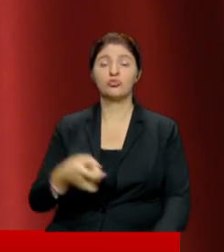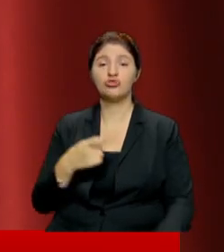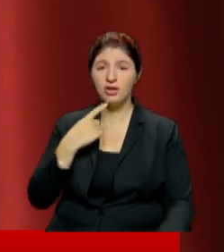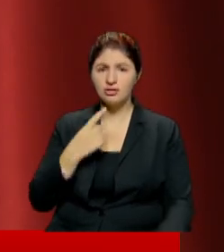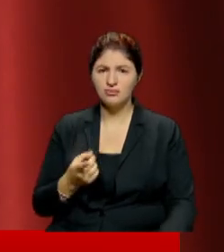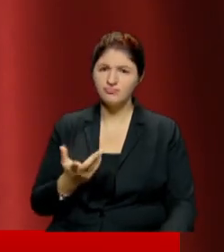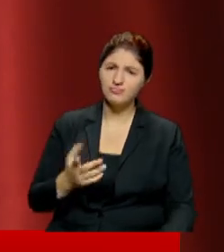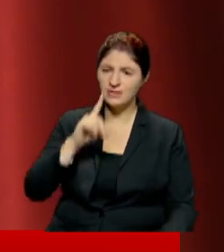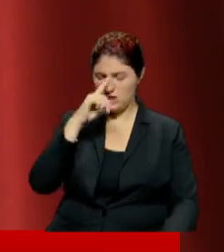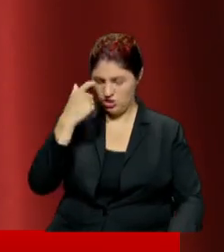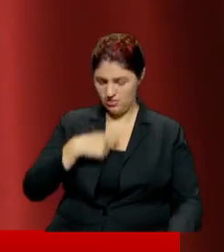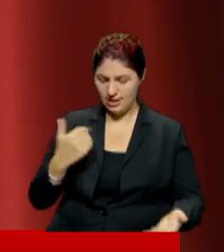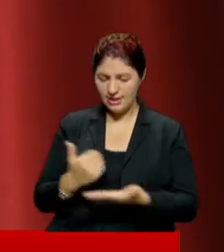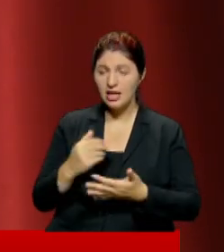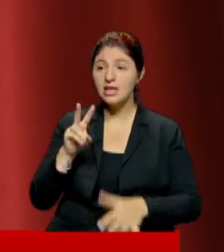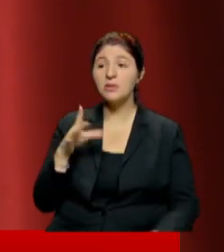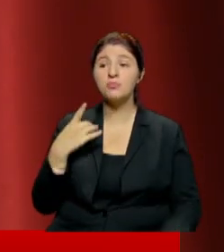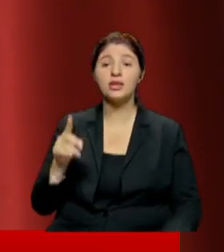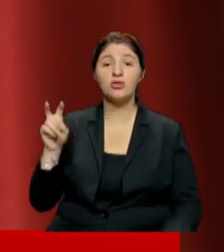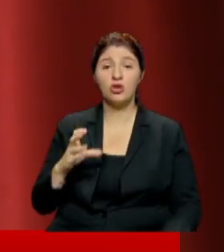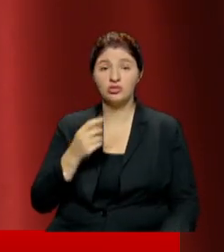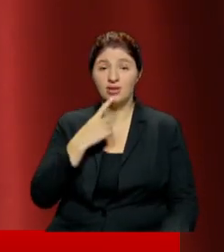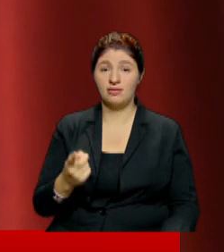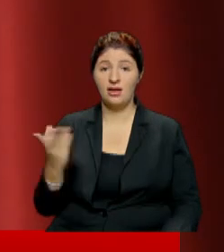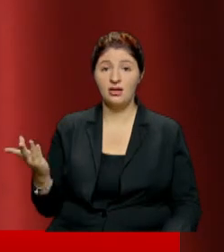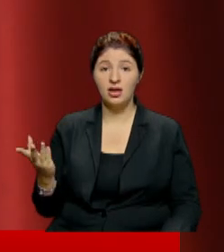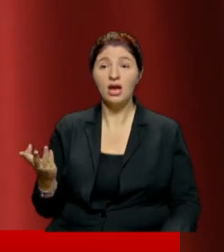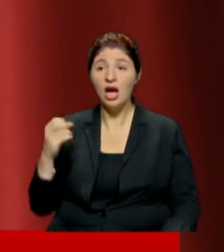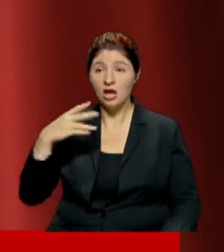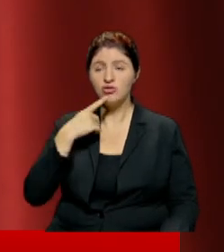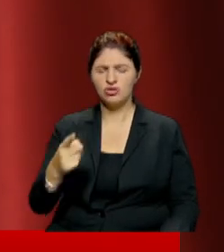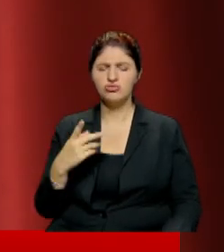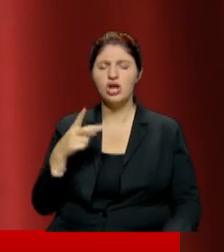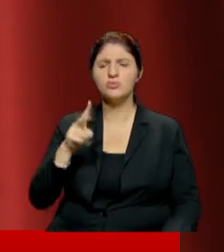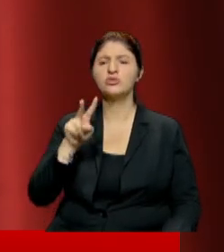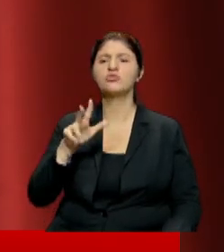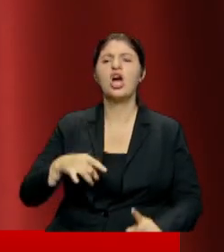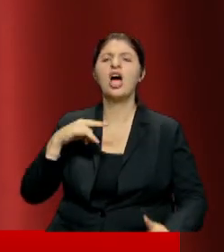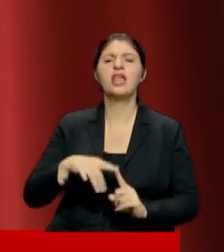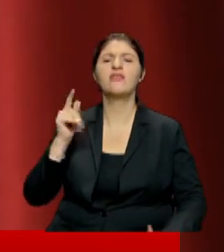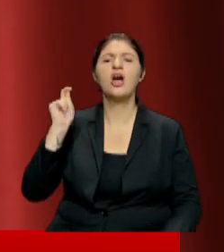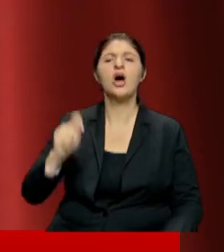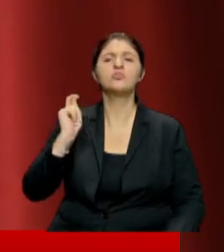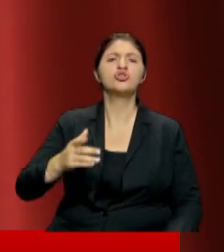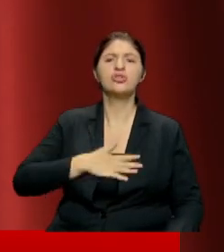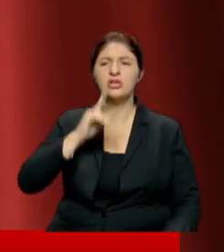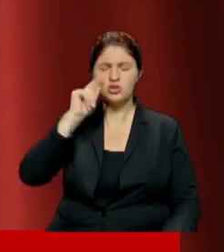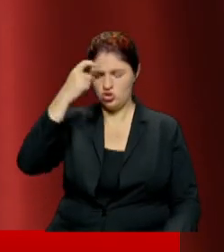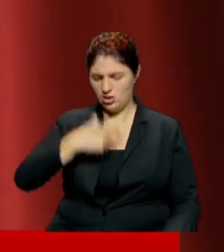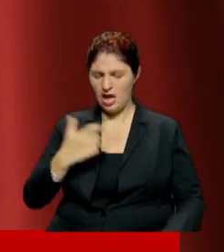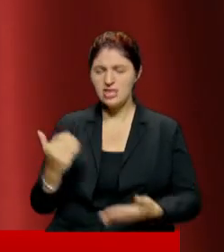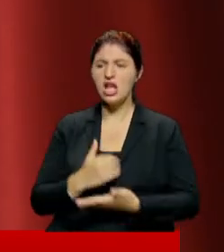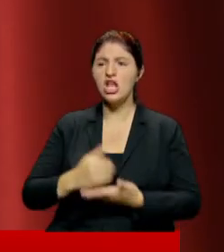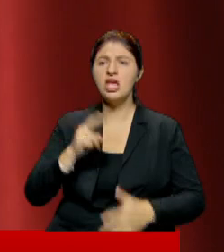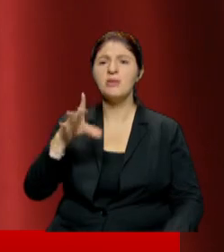bulacaktır diye kişi başına gelir 25 bin dolar olacaktı Erdoğan diyordu 2020/3 hedeflerini yakalayacağız kişi başına